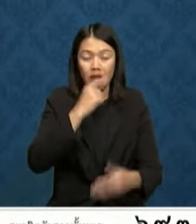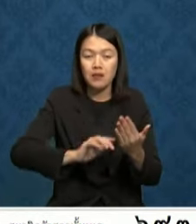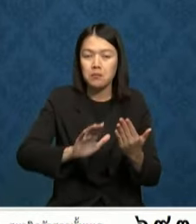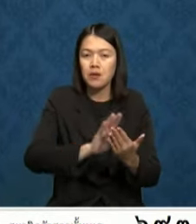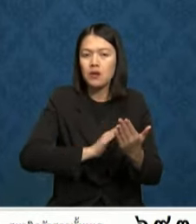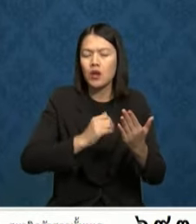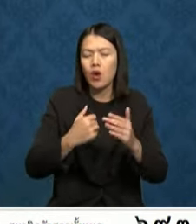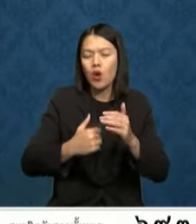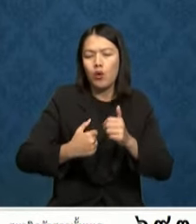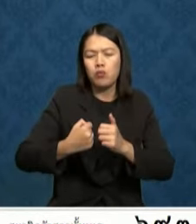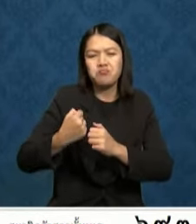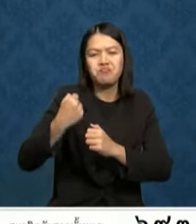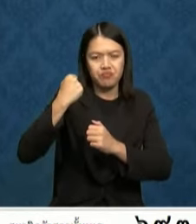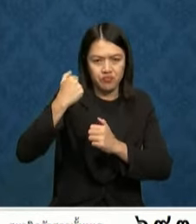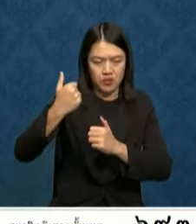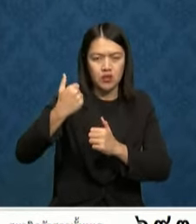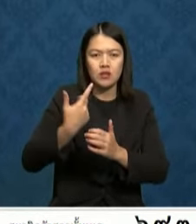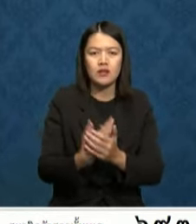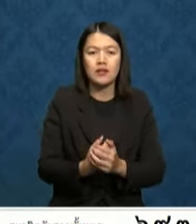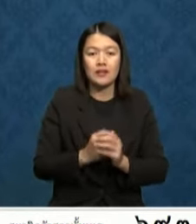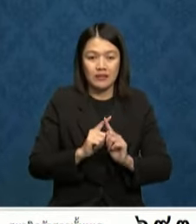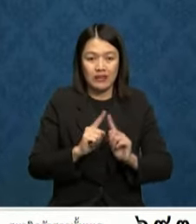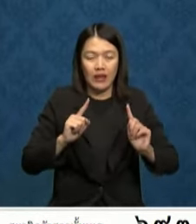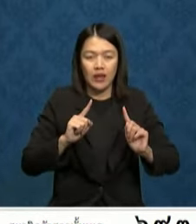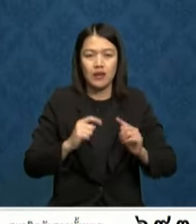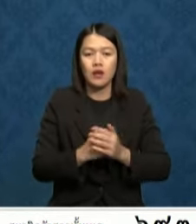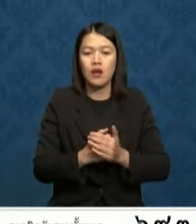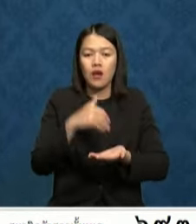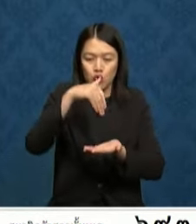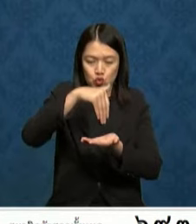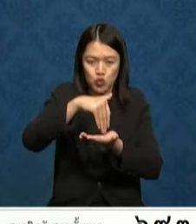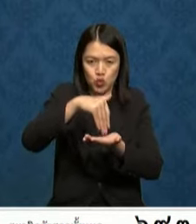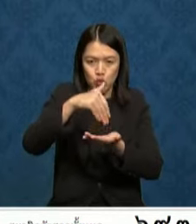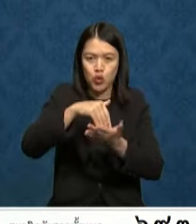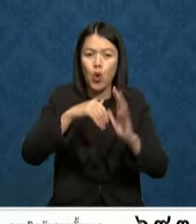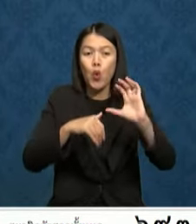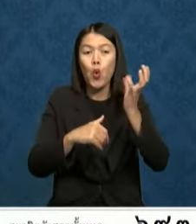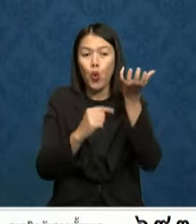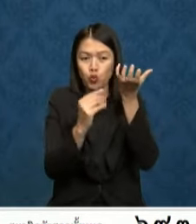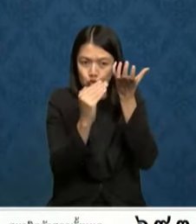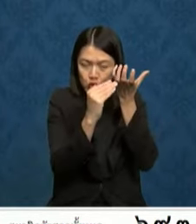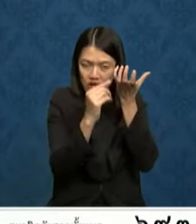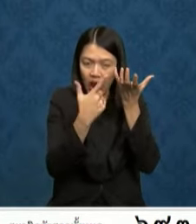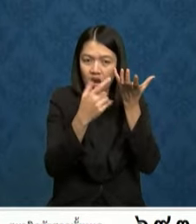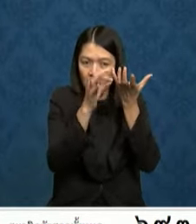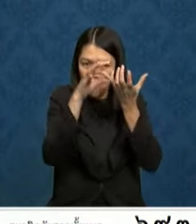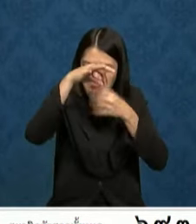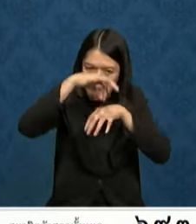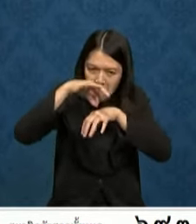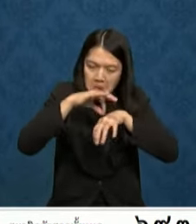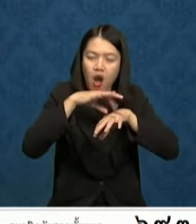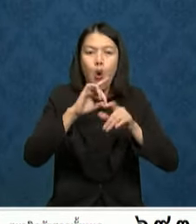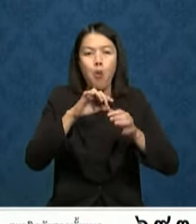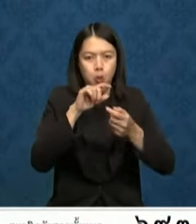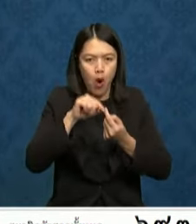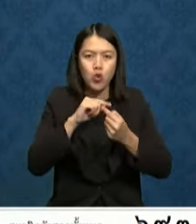มีศักยภาพที่ดีแต่ศักยภาพที่ดีนะครับไม่ว่าจะเป็นศูนย์กลางอยู่บนโลกใบนี้อยู่ในโลเคชั่นที่เหมาะสม